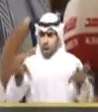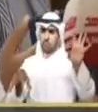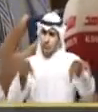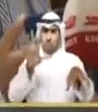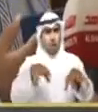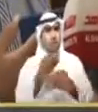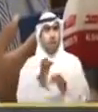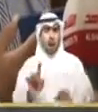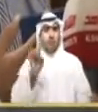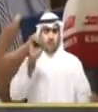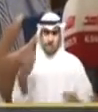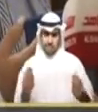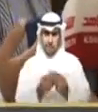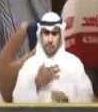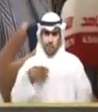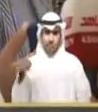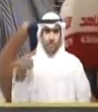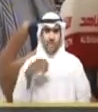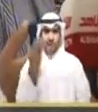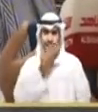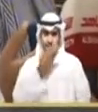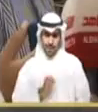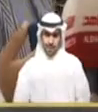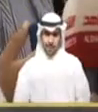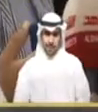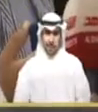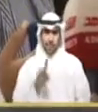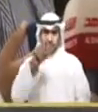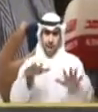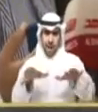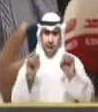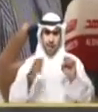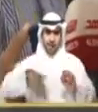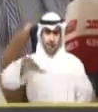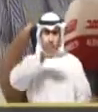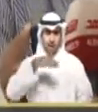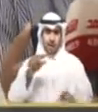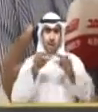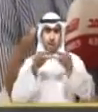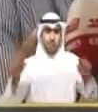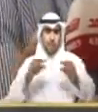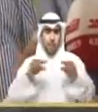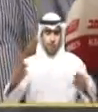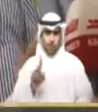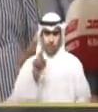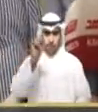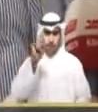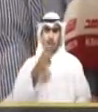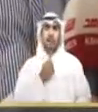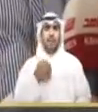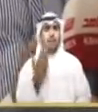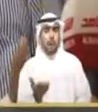مع الأخ وزير حتى يتم الانتهاء من هذه المواضيع، وإن شاء الله نتمنى